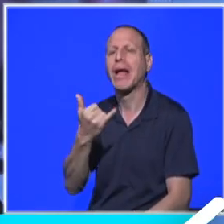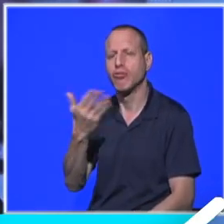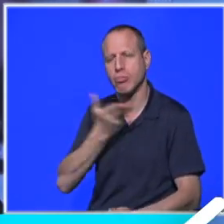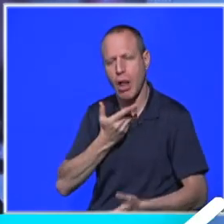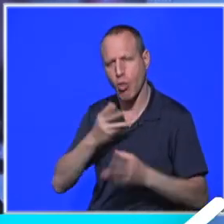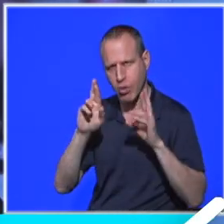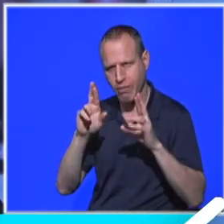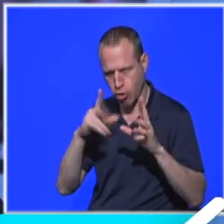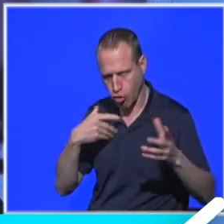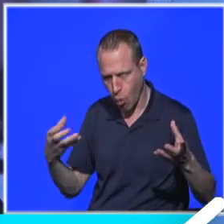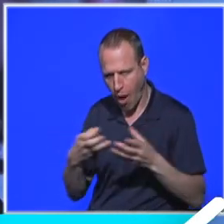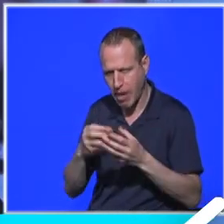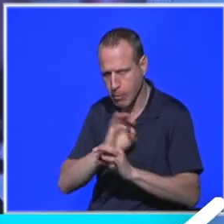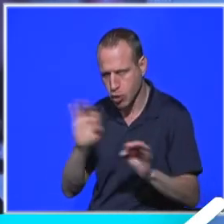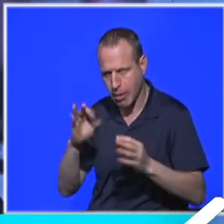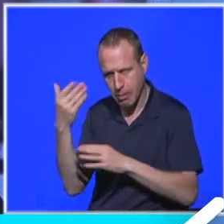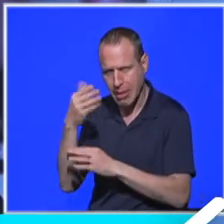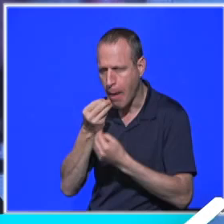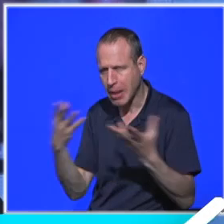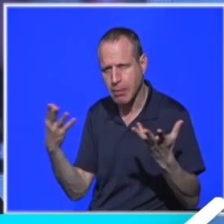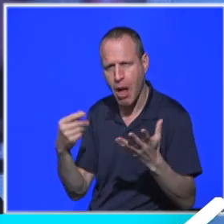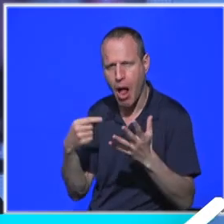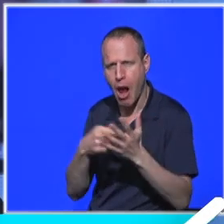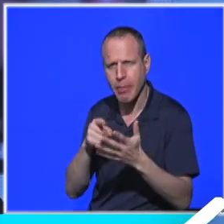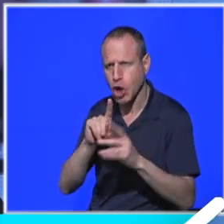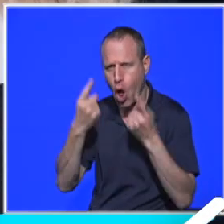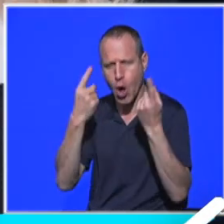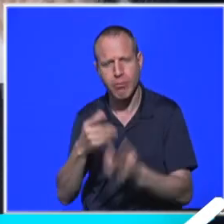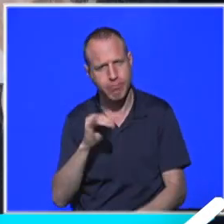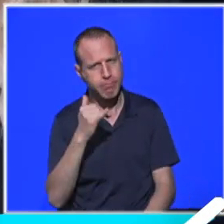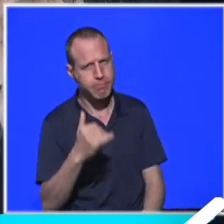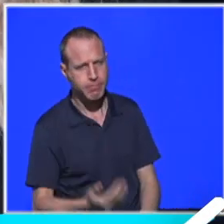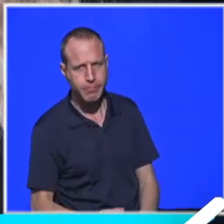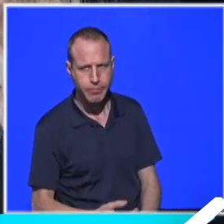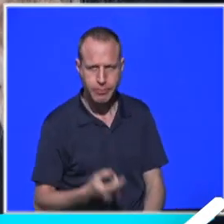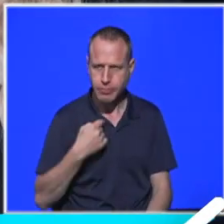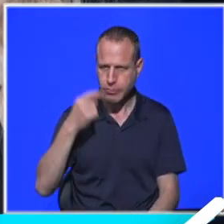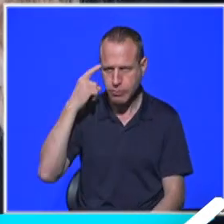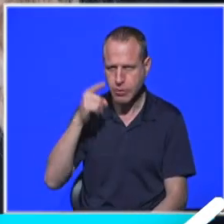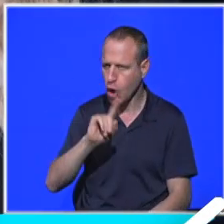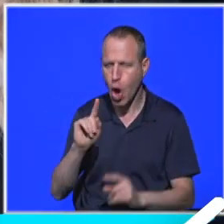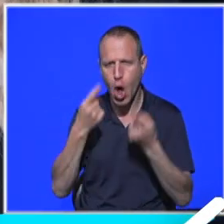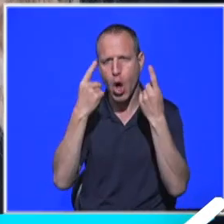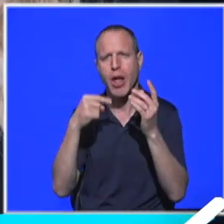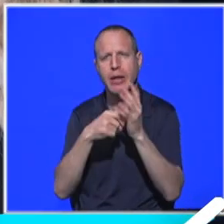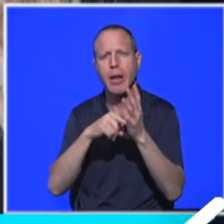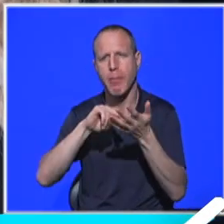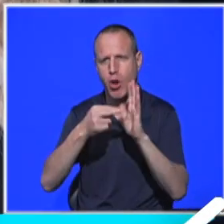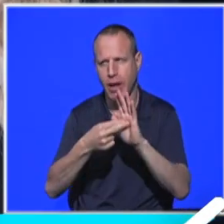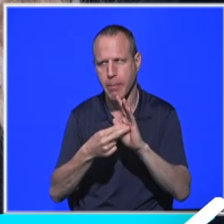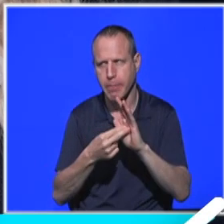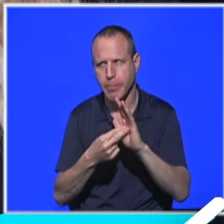פה חברה מצוינת, יש לנו מדינה מדהימה. נכון. אז למה זה לא קורה? אני חושב שזה לא קורה, כי